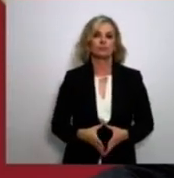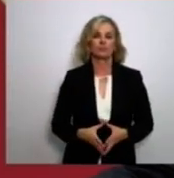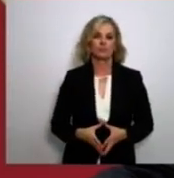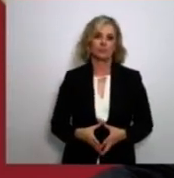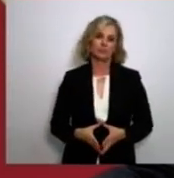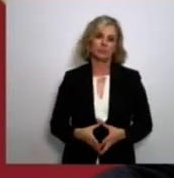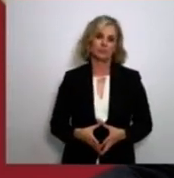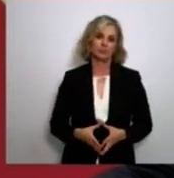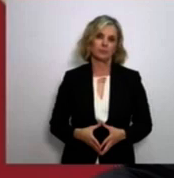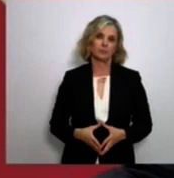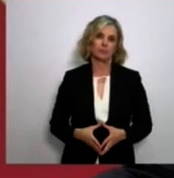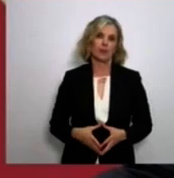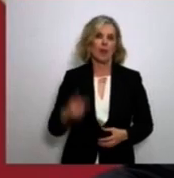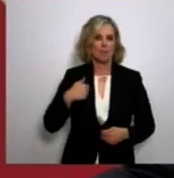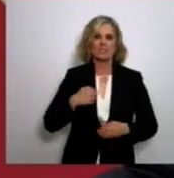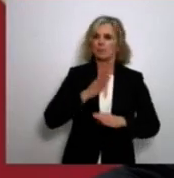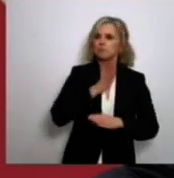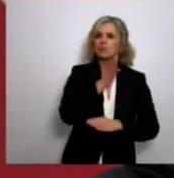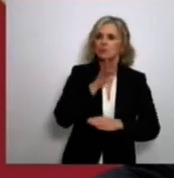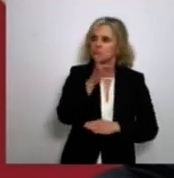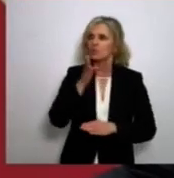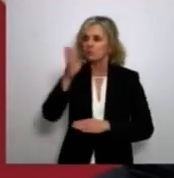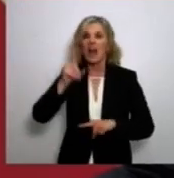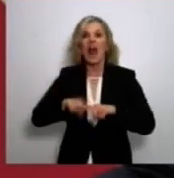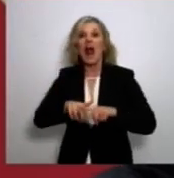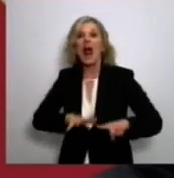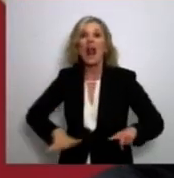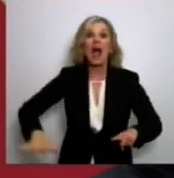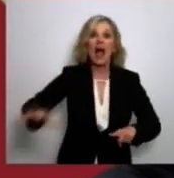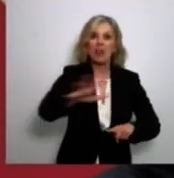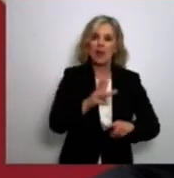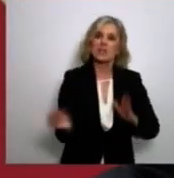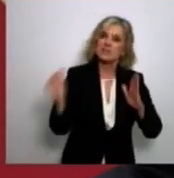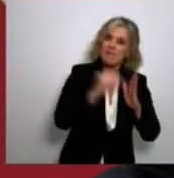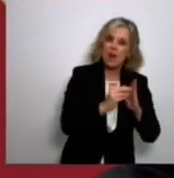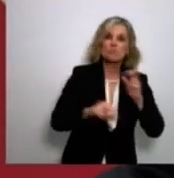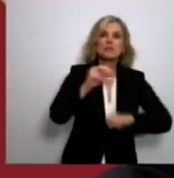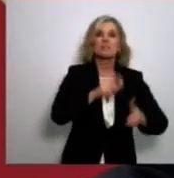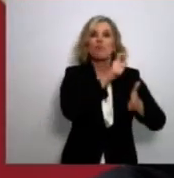Έχουμε φροντίσει σε όλη την Ελλάδα, σε κάθε εκλογικό τμήμα, να βρεθούν ψηφοδέλτιά μας.